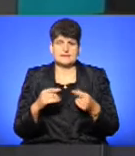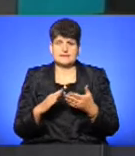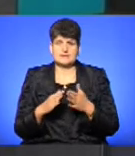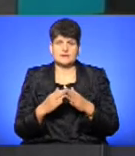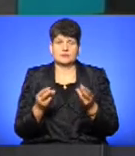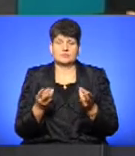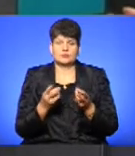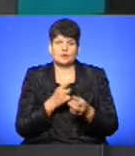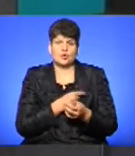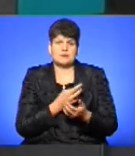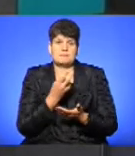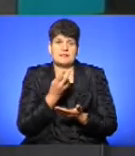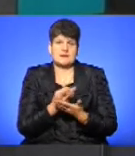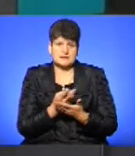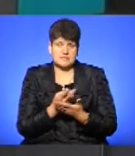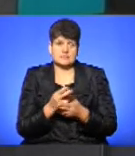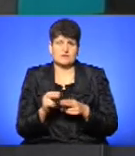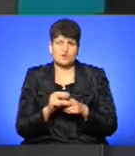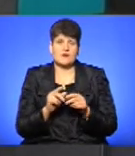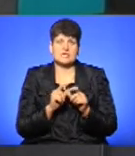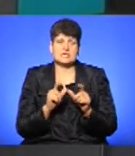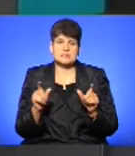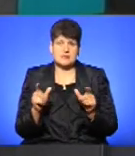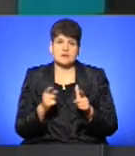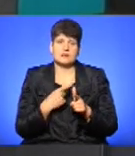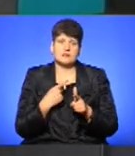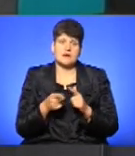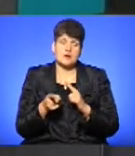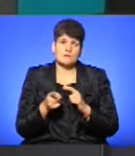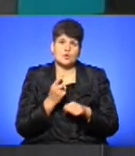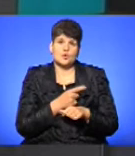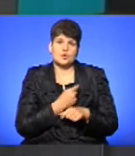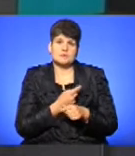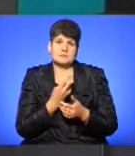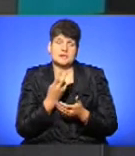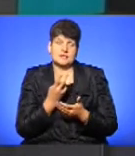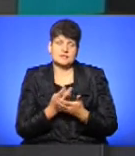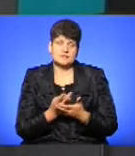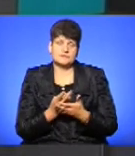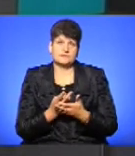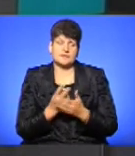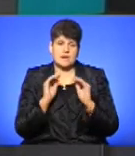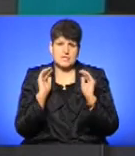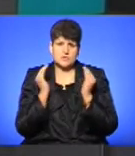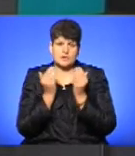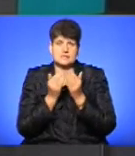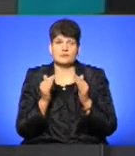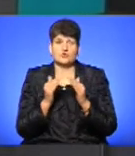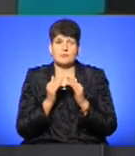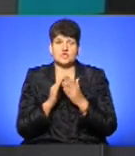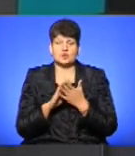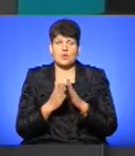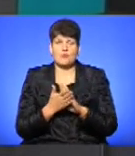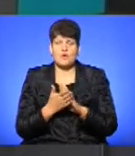потребує госпіталізації до лікувального закладу або госпіталізації, скажімо, ізоляції в домашніх умовах, тому